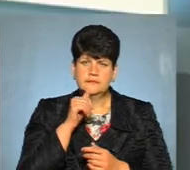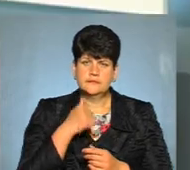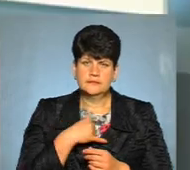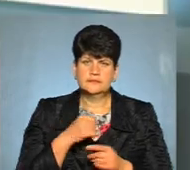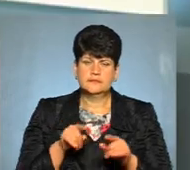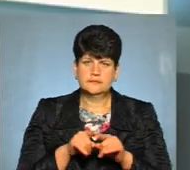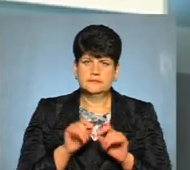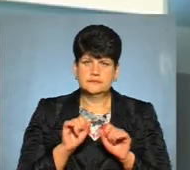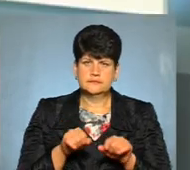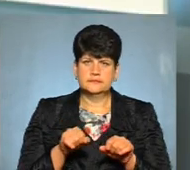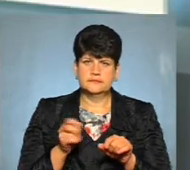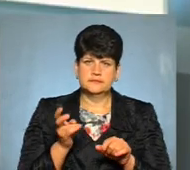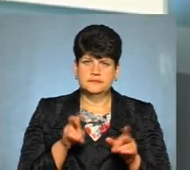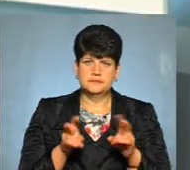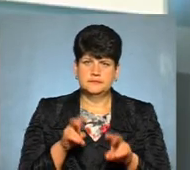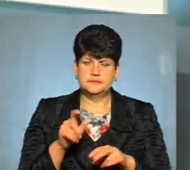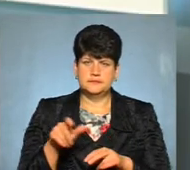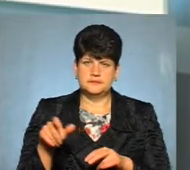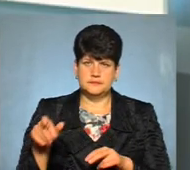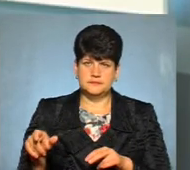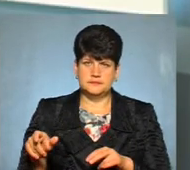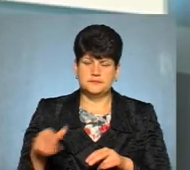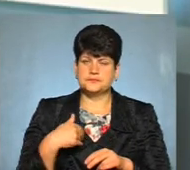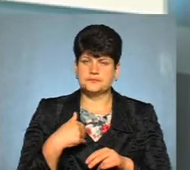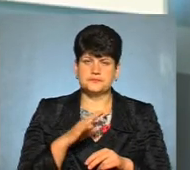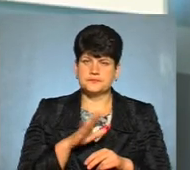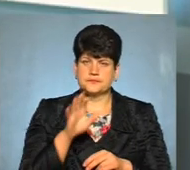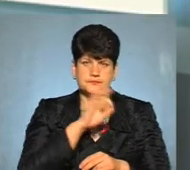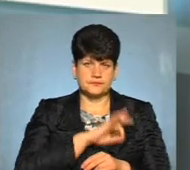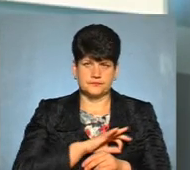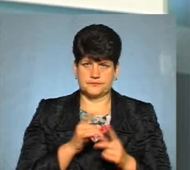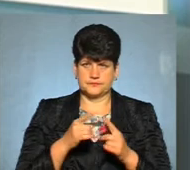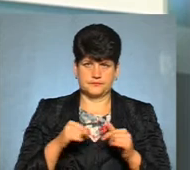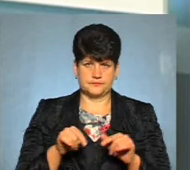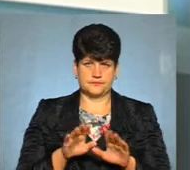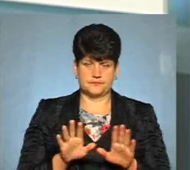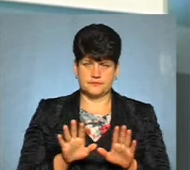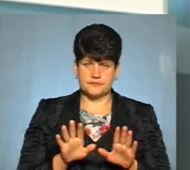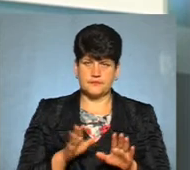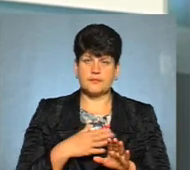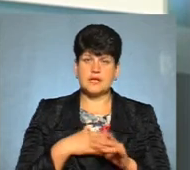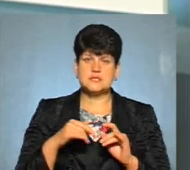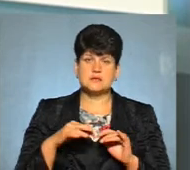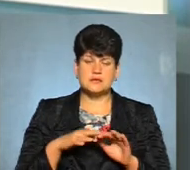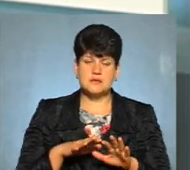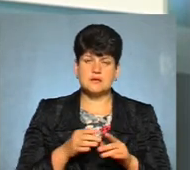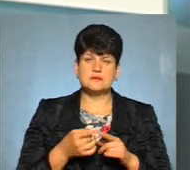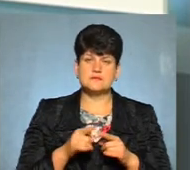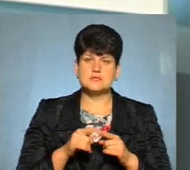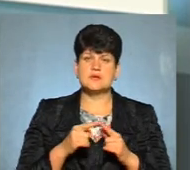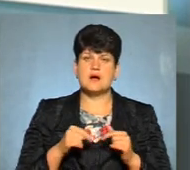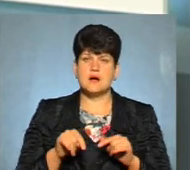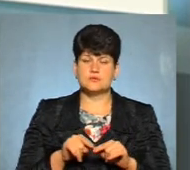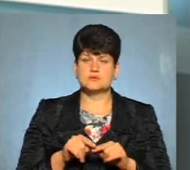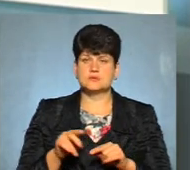могли звертатися люди. Тобто ми не прибуткова організація, наша діяльність в цій галузі не